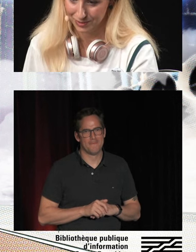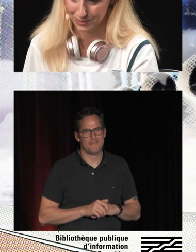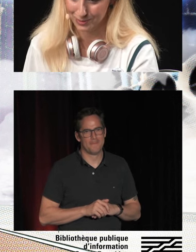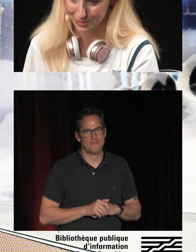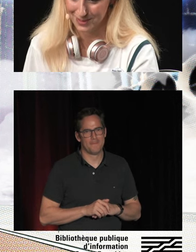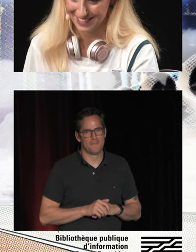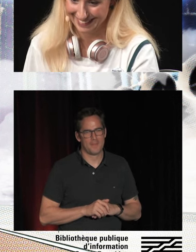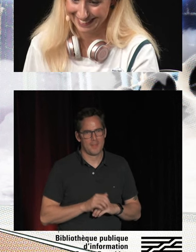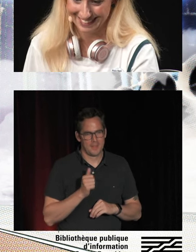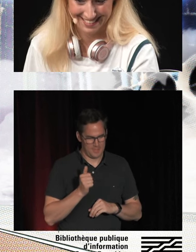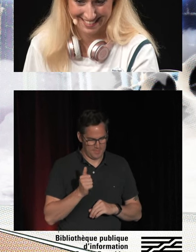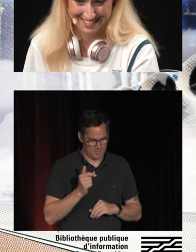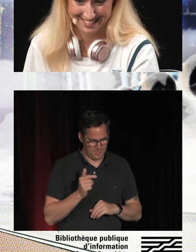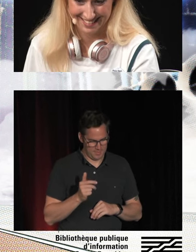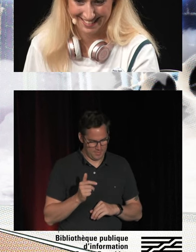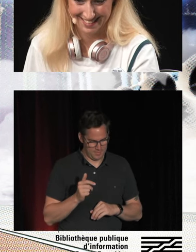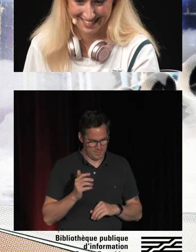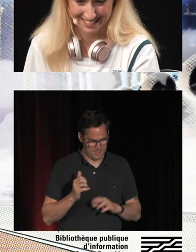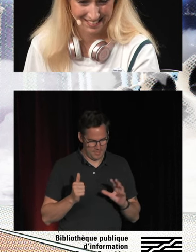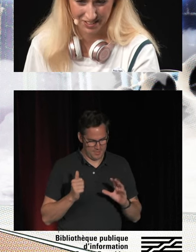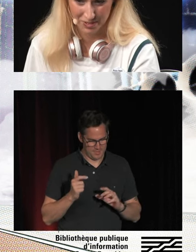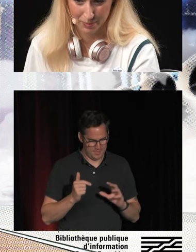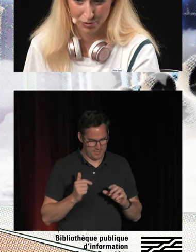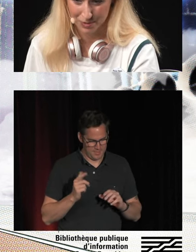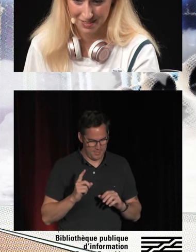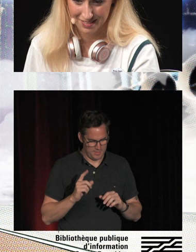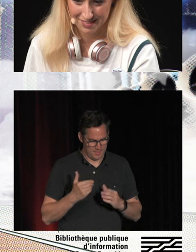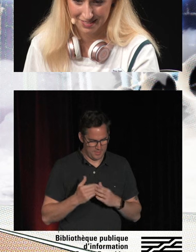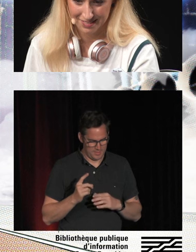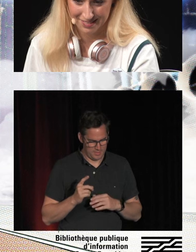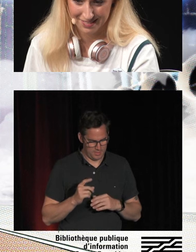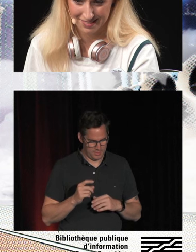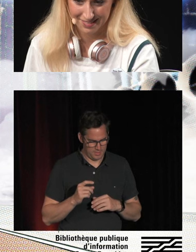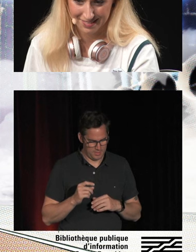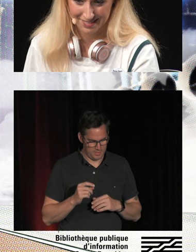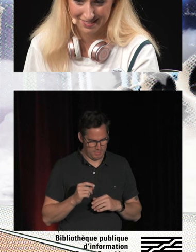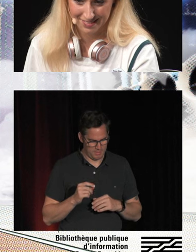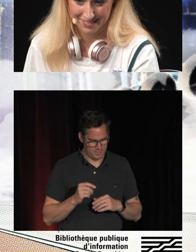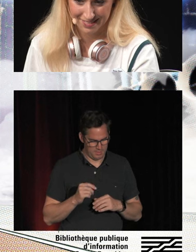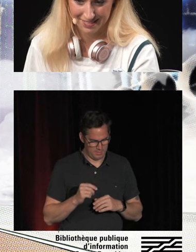1, 2, 3, 4, 5, 6... Non, c'est pas juste.